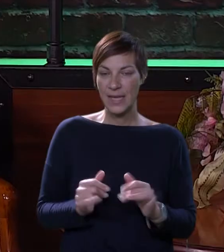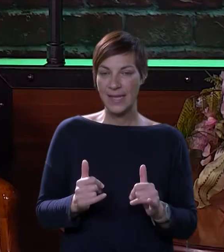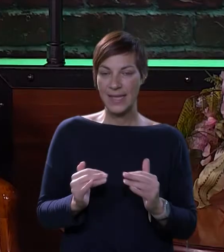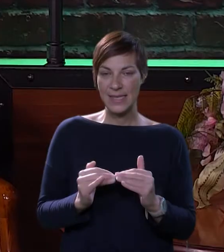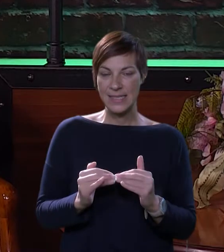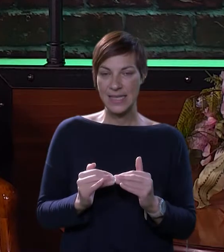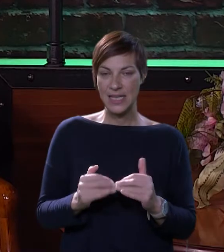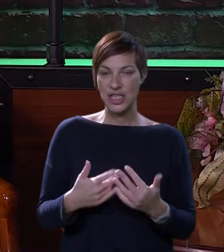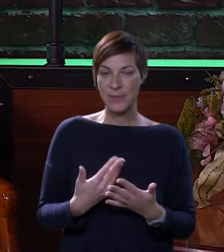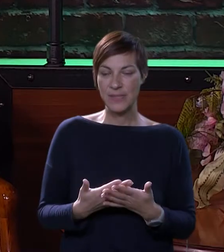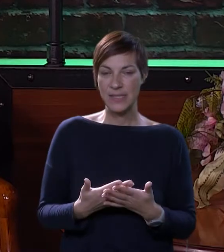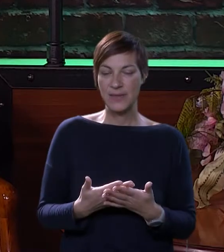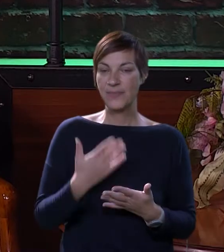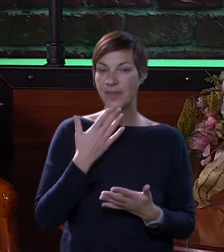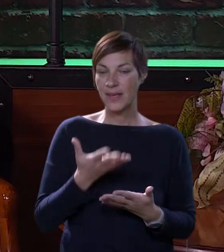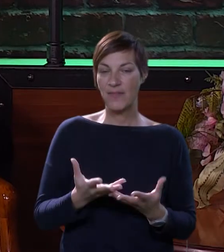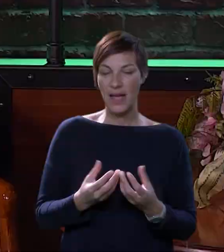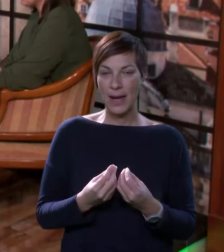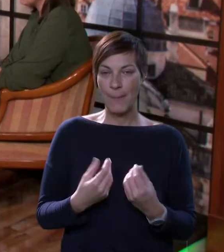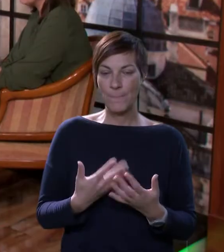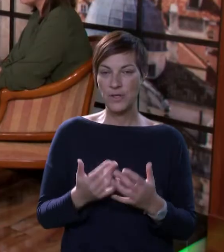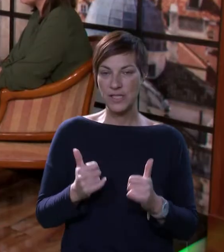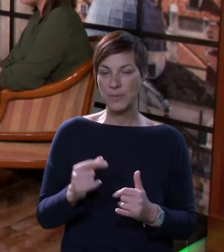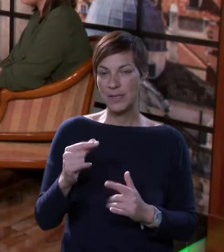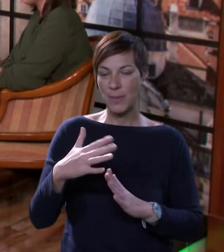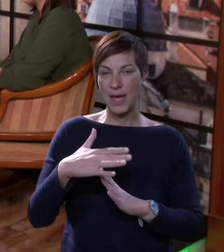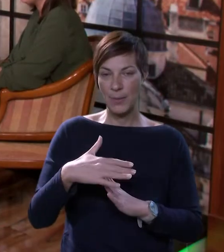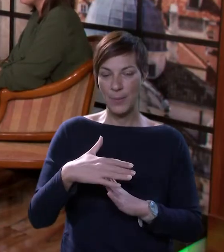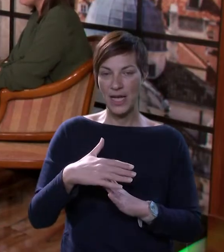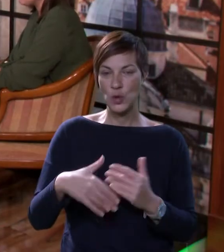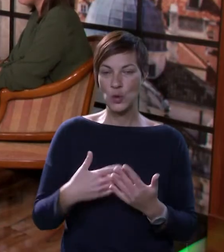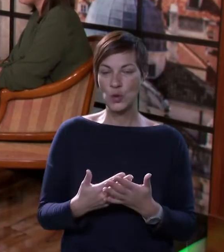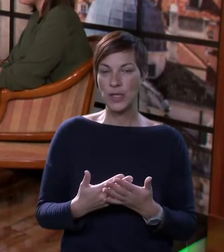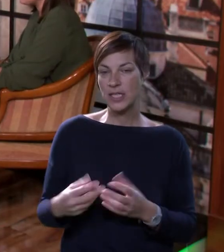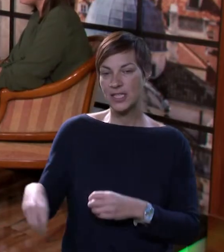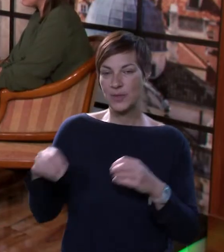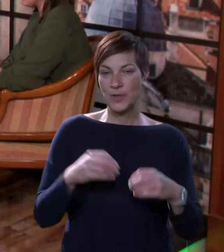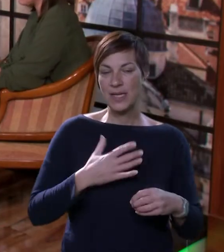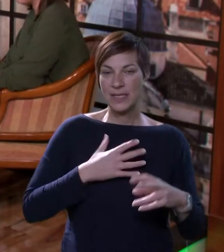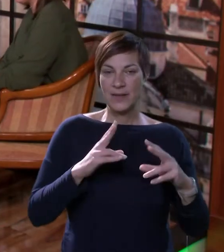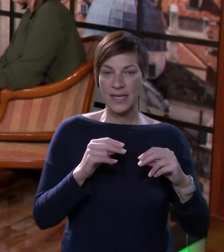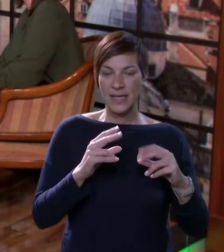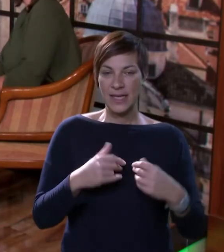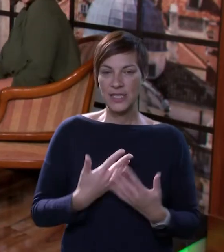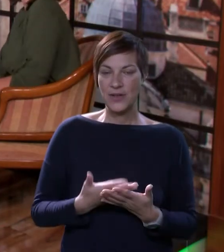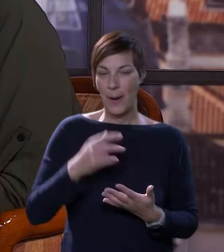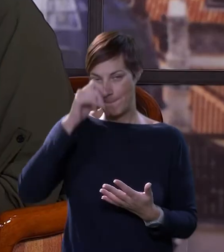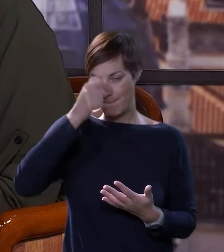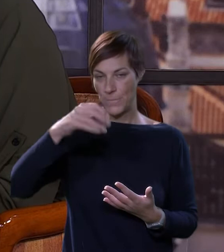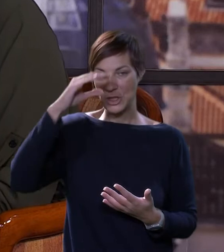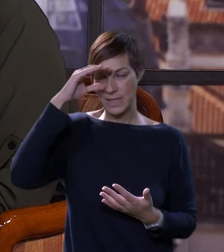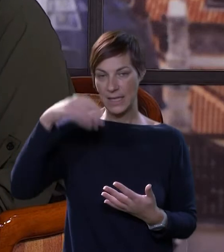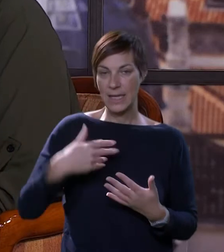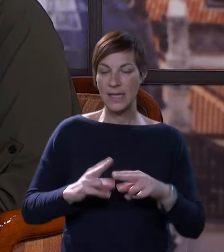Da, slažem se. Hvala vam puno. Sada ćemo napraviti jedan kratki predah, onda ćemo nastaviti naš razgovor.